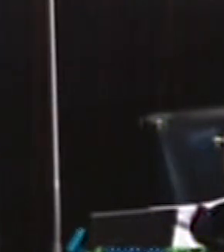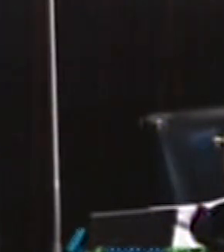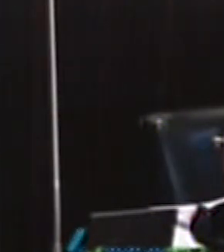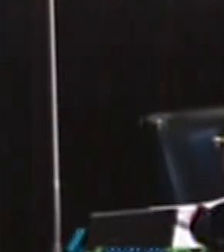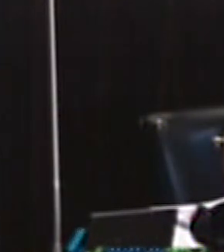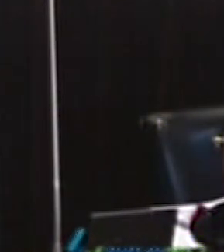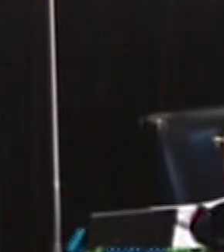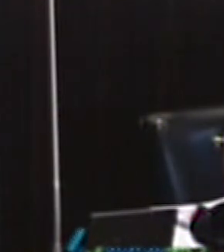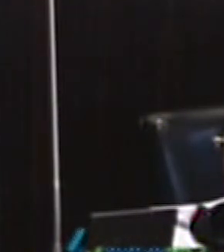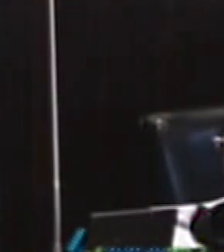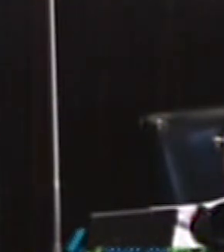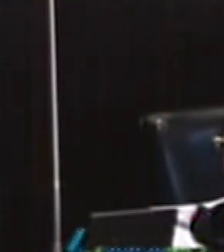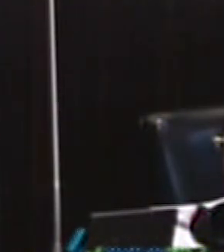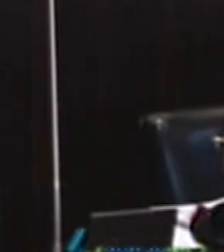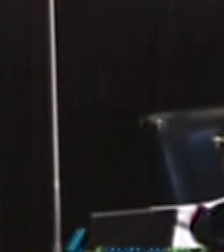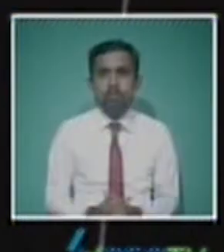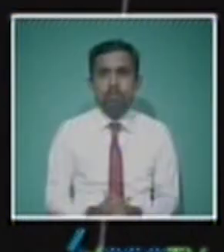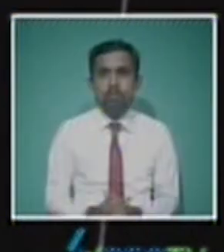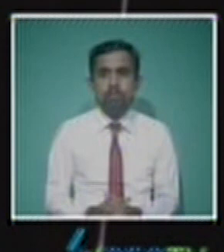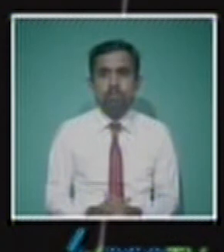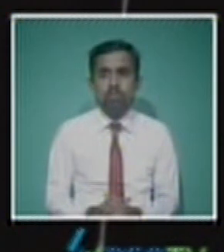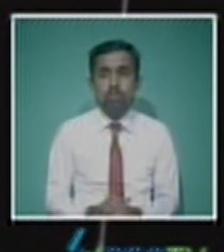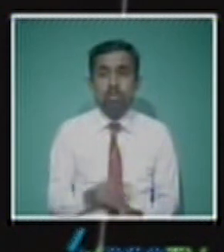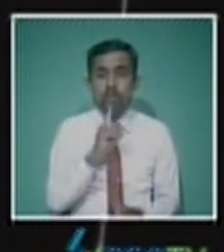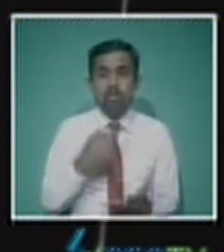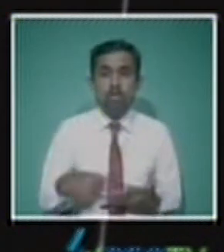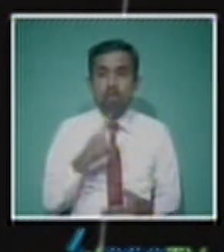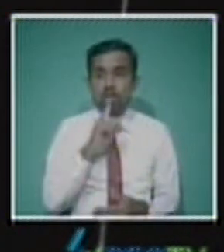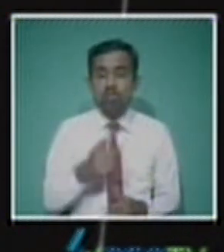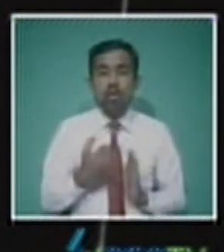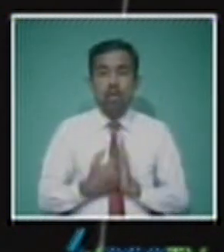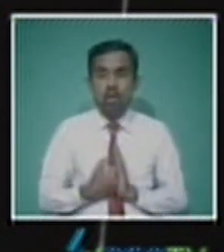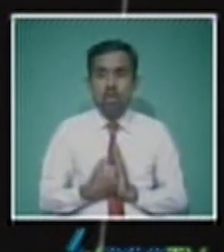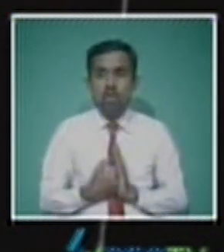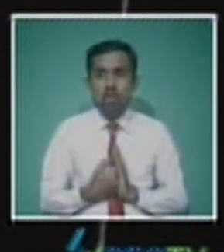භාගය කියන්න ඕනේ. අපි වගේ වුණා පාර්ලිමේන්තුවේ වුණා. මං ඊ අහගෙන හිටියා අපේ ගරු